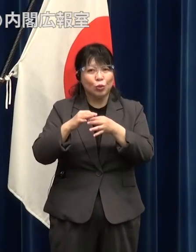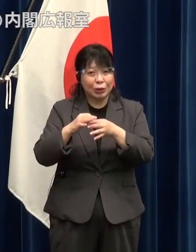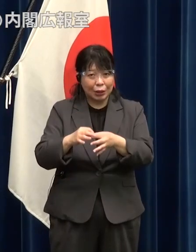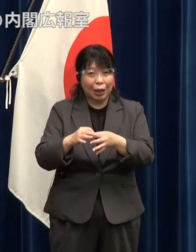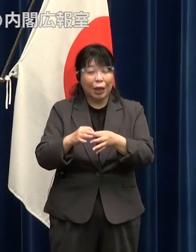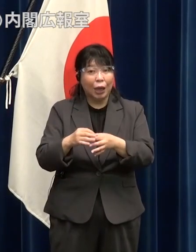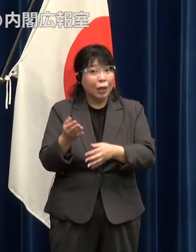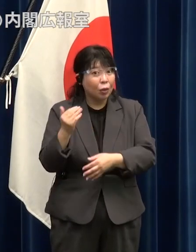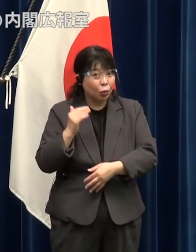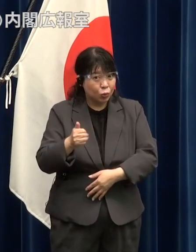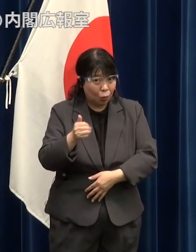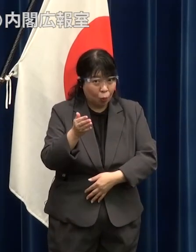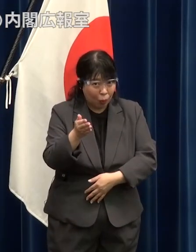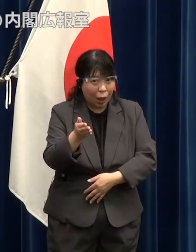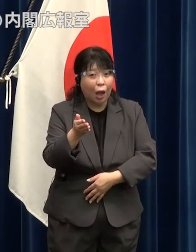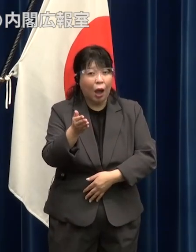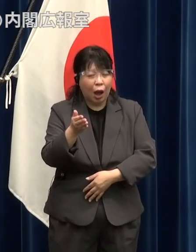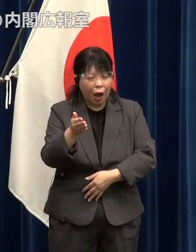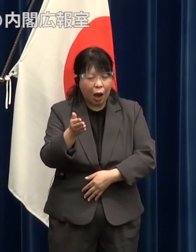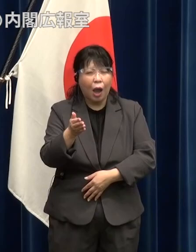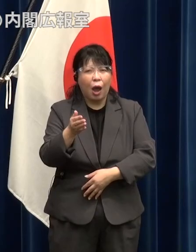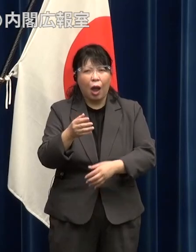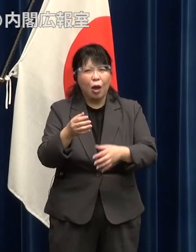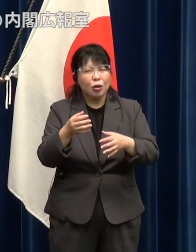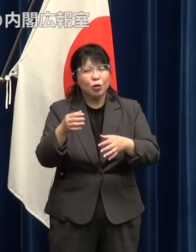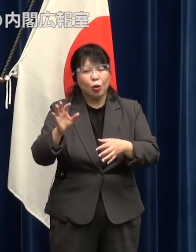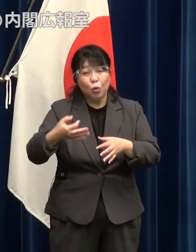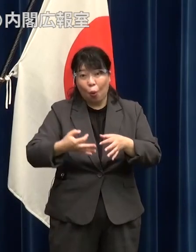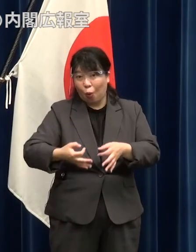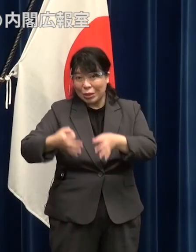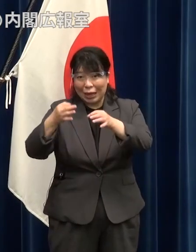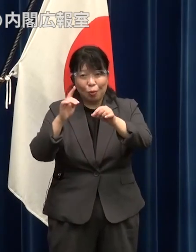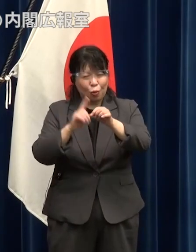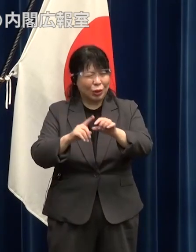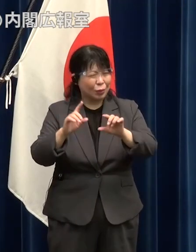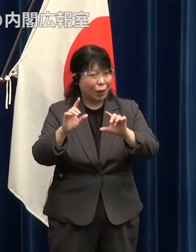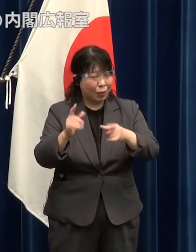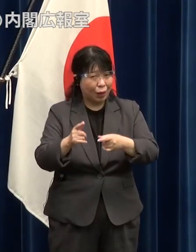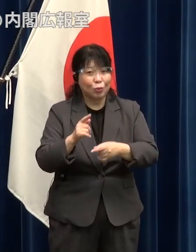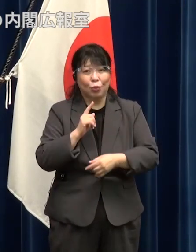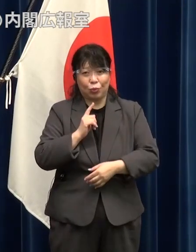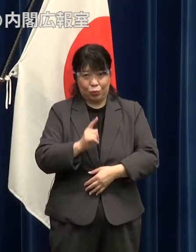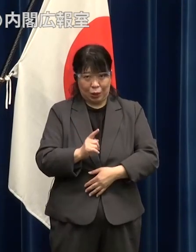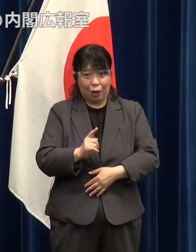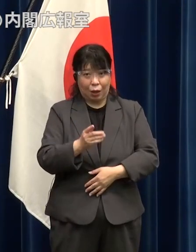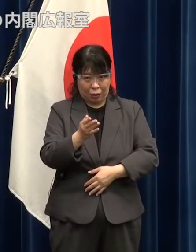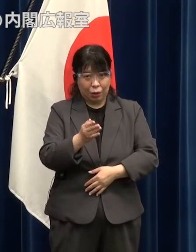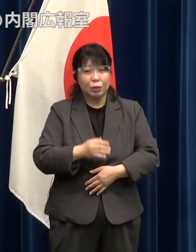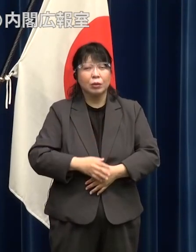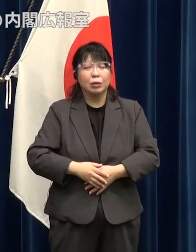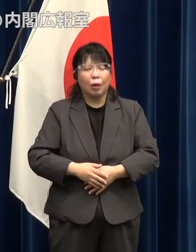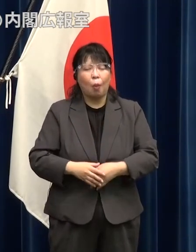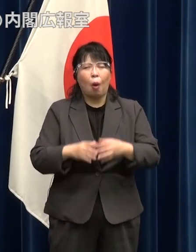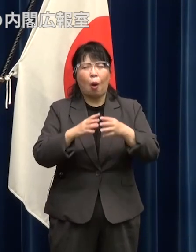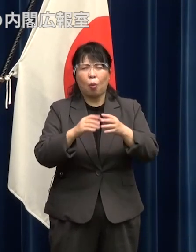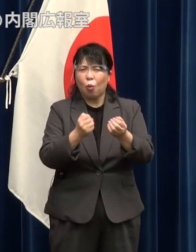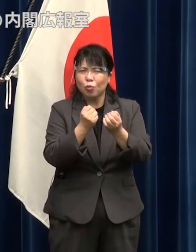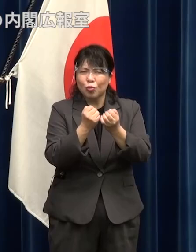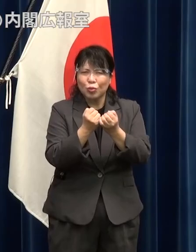的ではないというふうにはおっしゃってましたが、国債発行についての選択肢があるのかどう